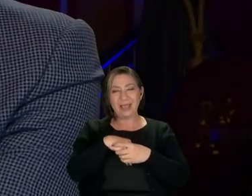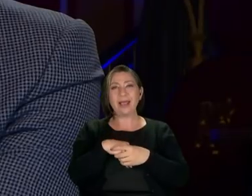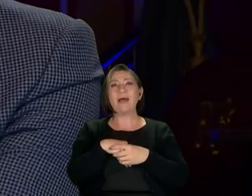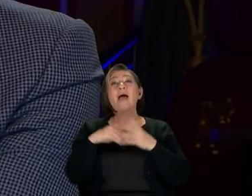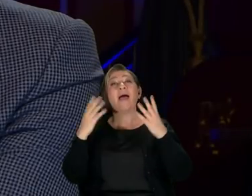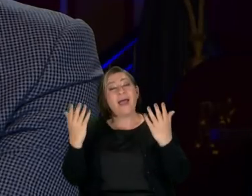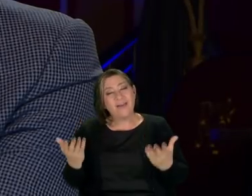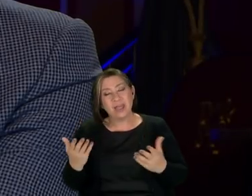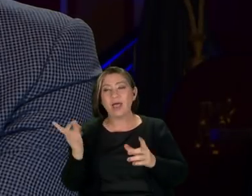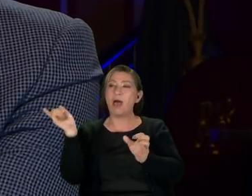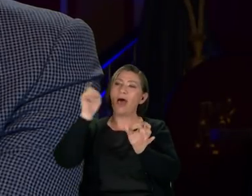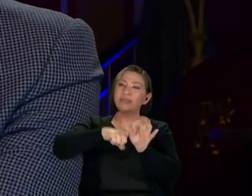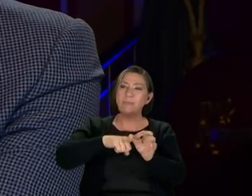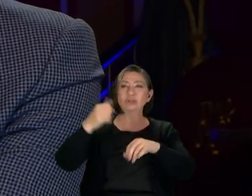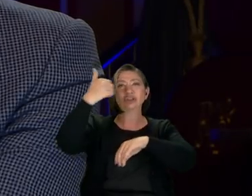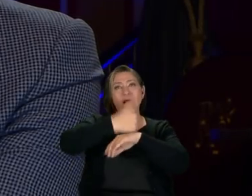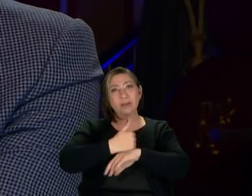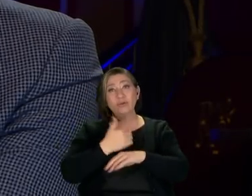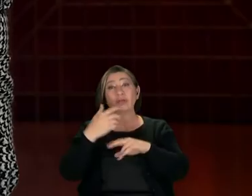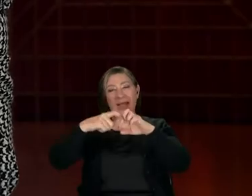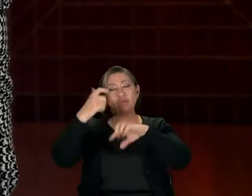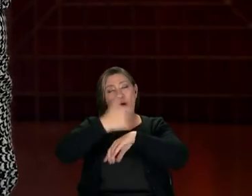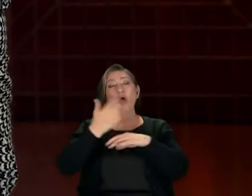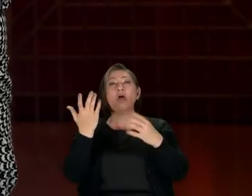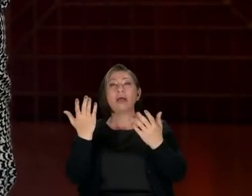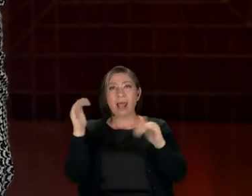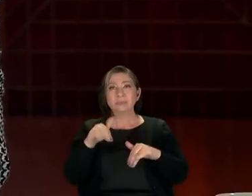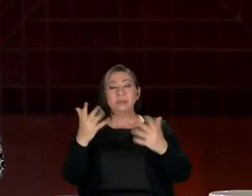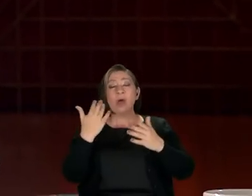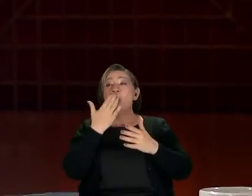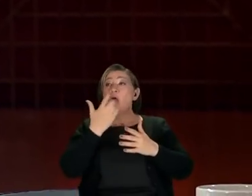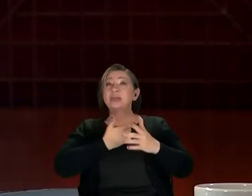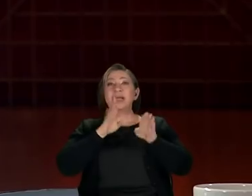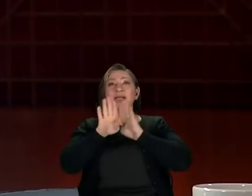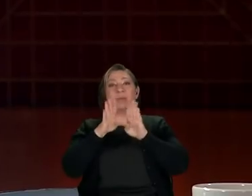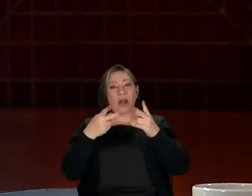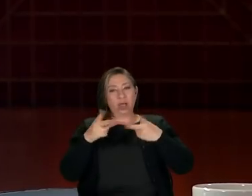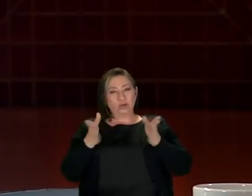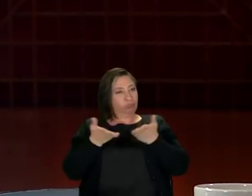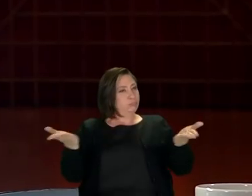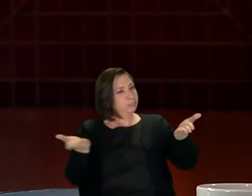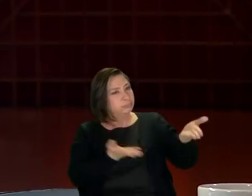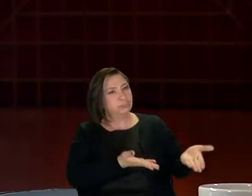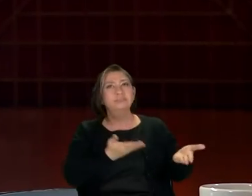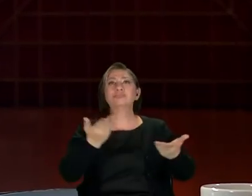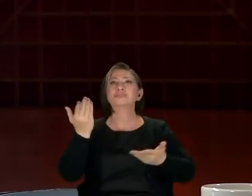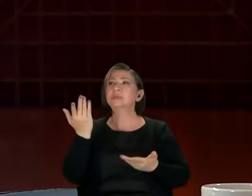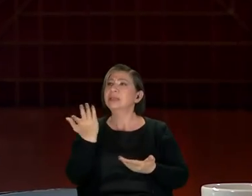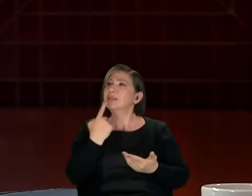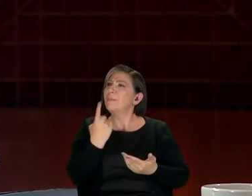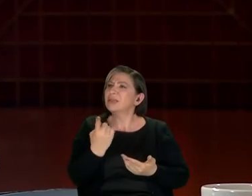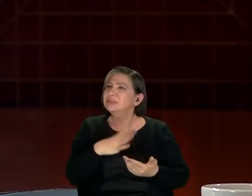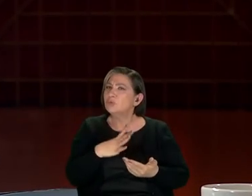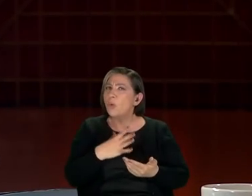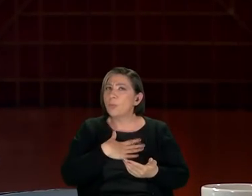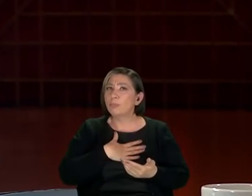Yani evet, işte atanmış rektör gelmiş filan ama öğrencilere kapılarını açıyor. Ve ne demek öğrencilere